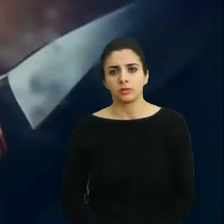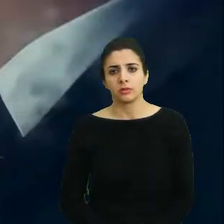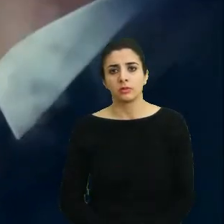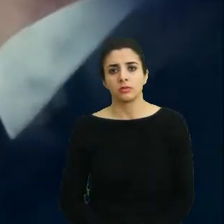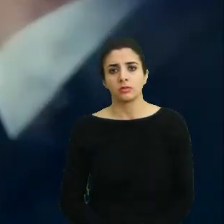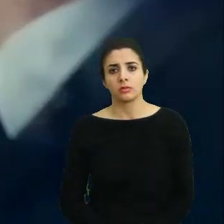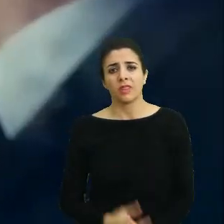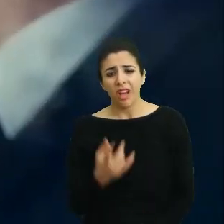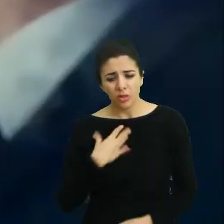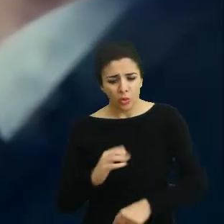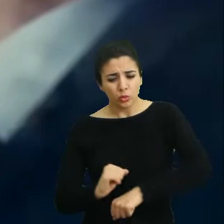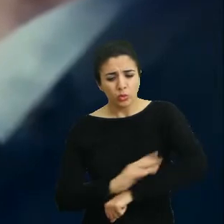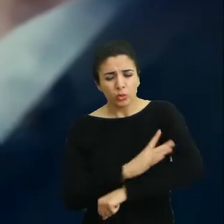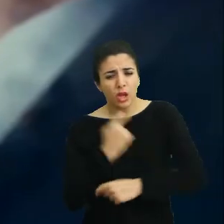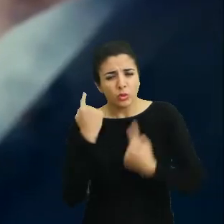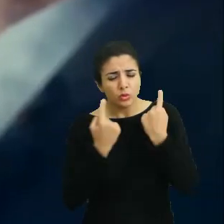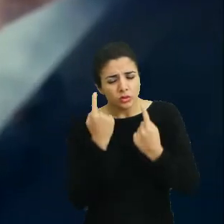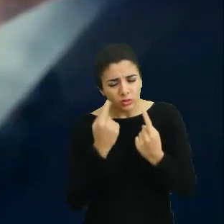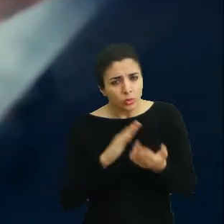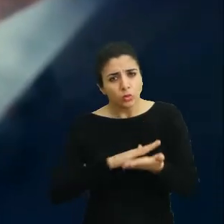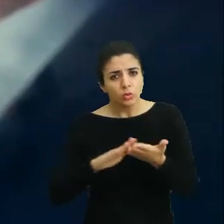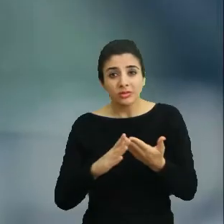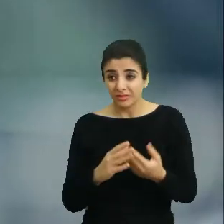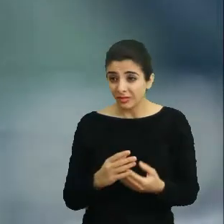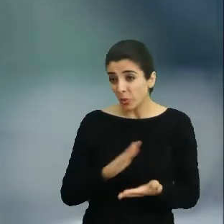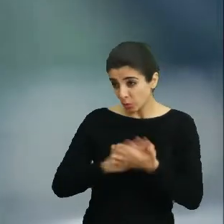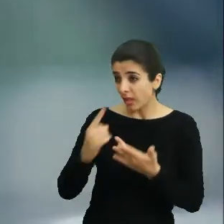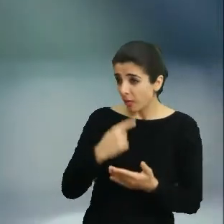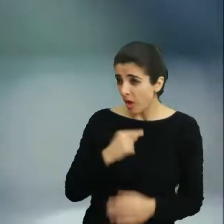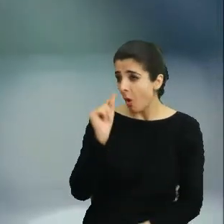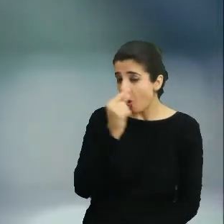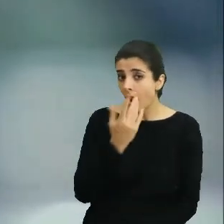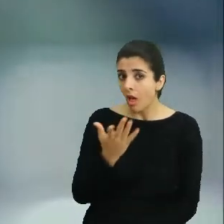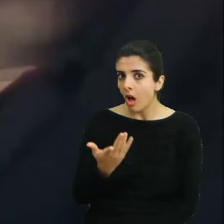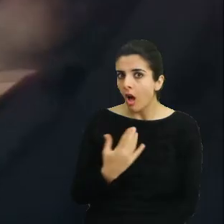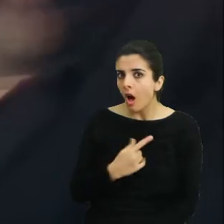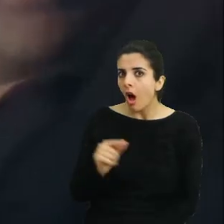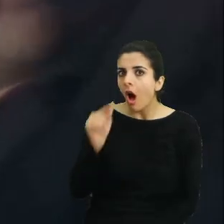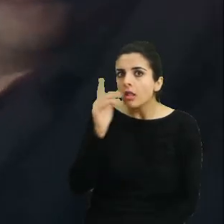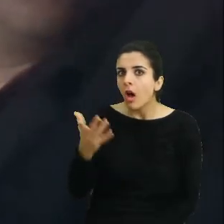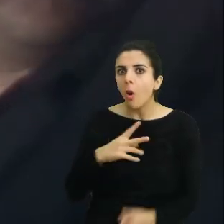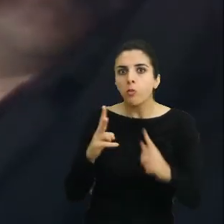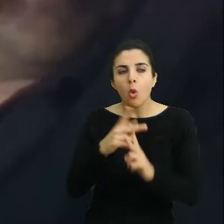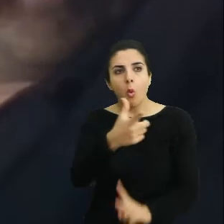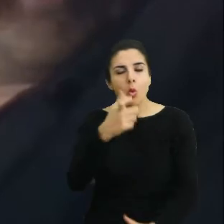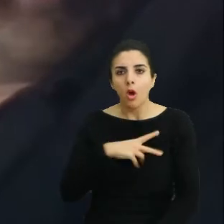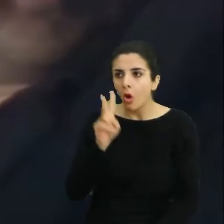Gide çık artık şu duygusal travmadan. Çık demesi kolay. Adamlar gözümün önünde polisi